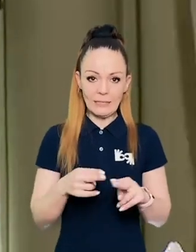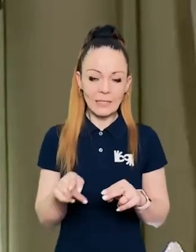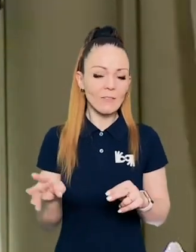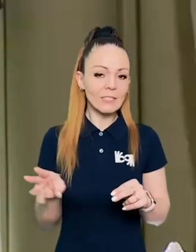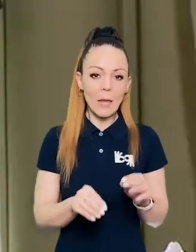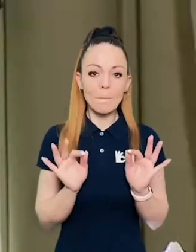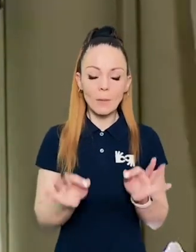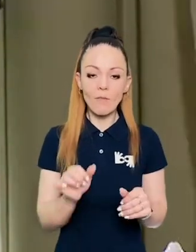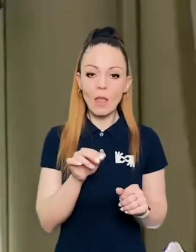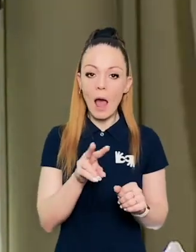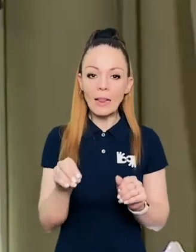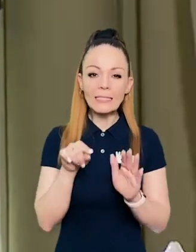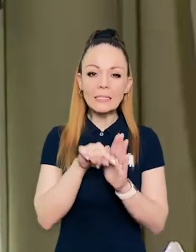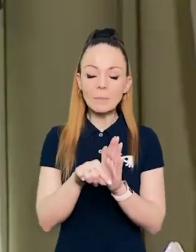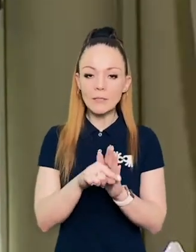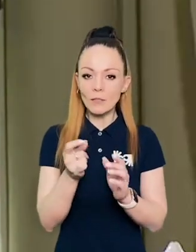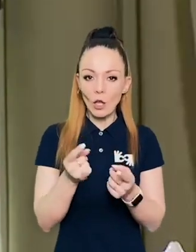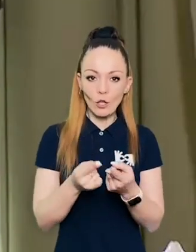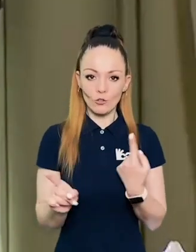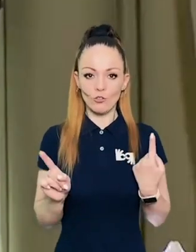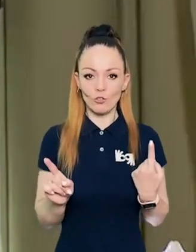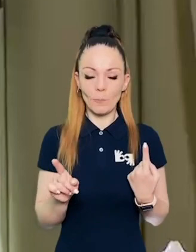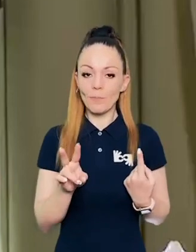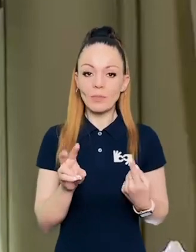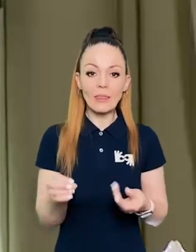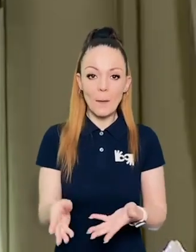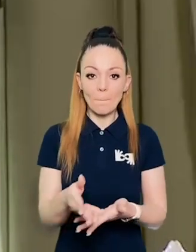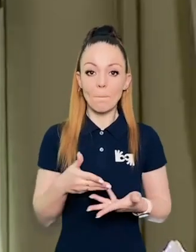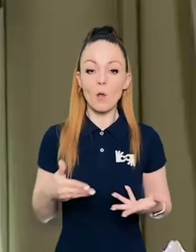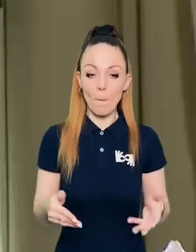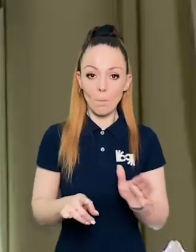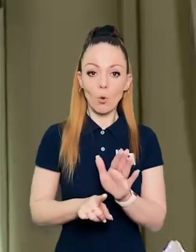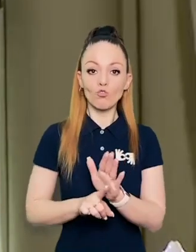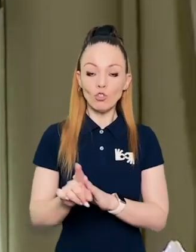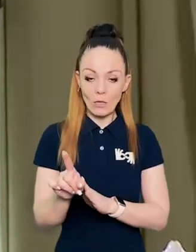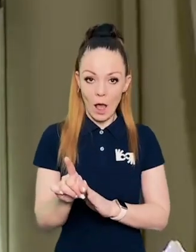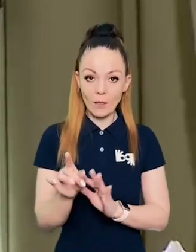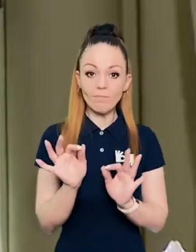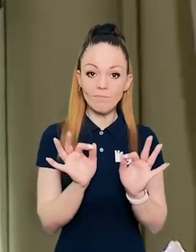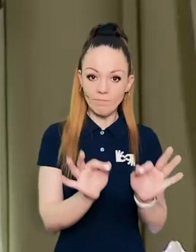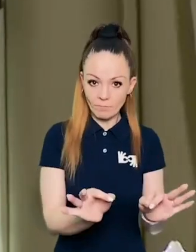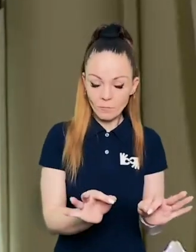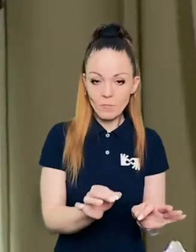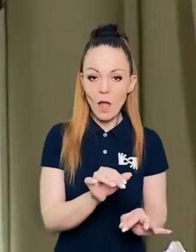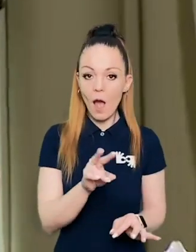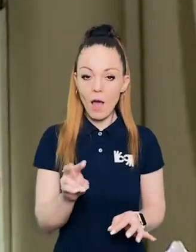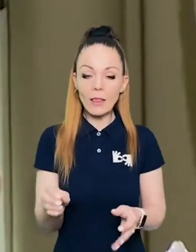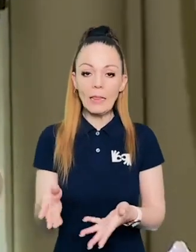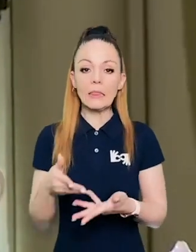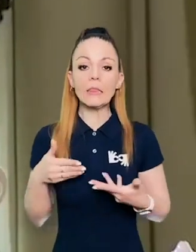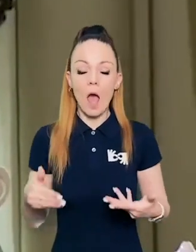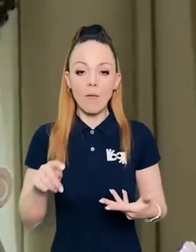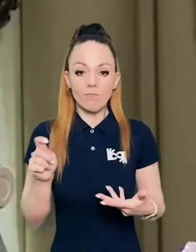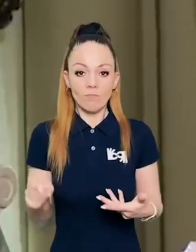ці слова, це все є правда, але зміст інший, так і є. Не ми починали, і це правда, але нам